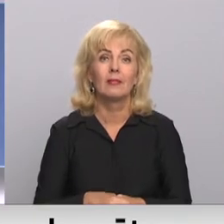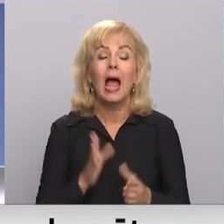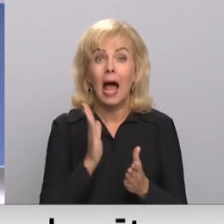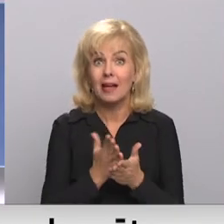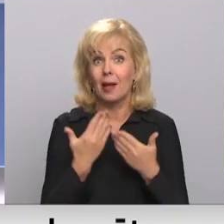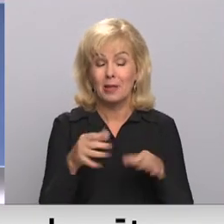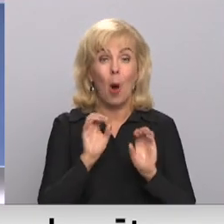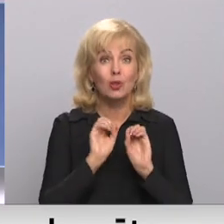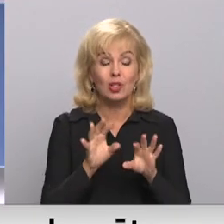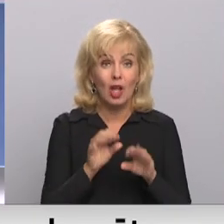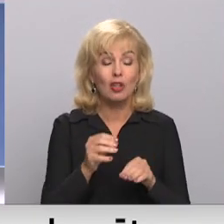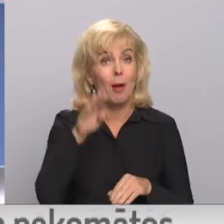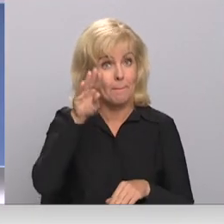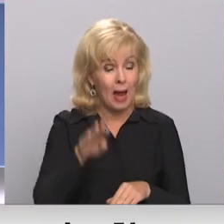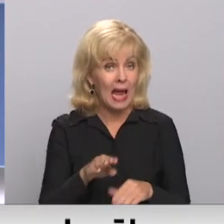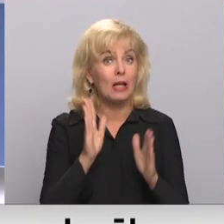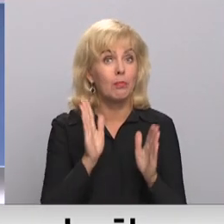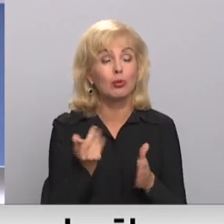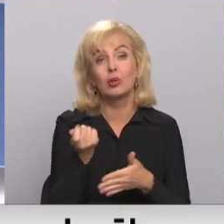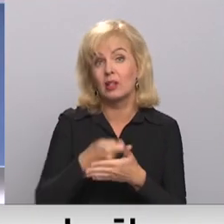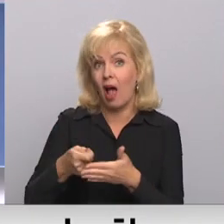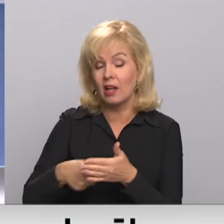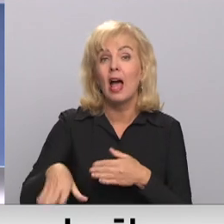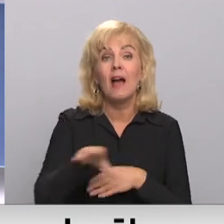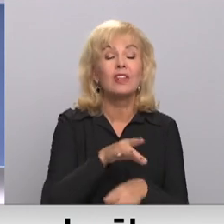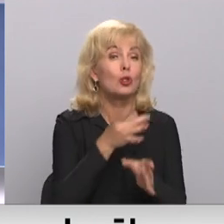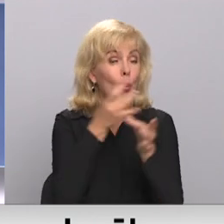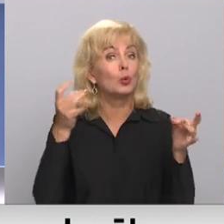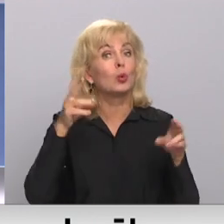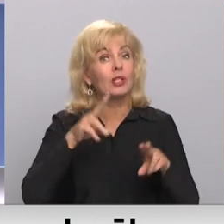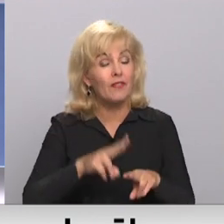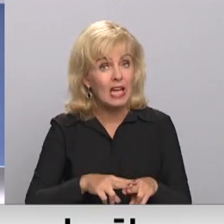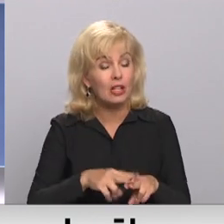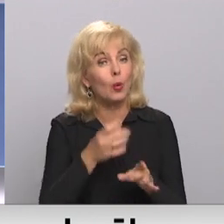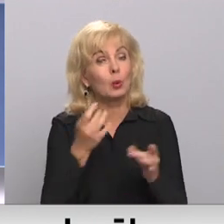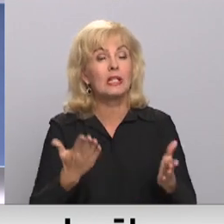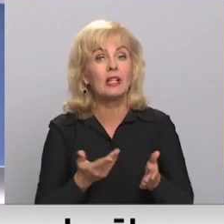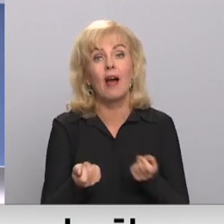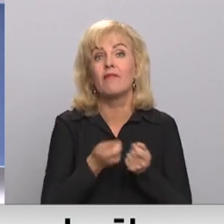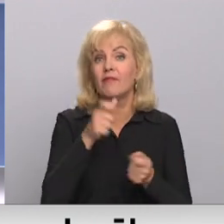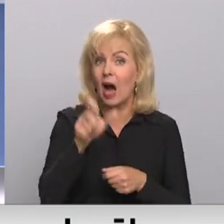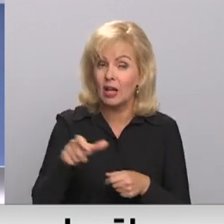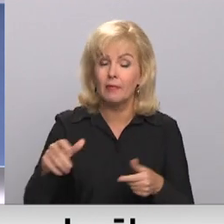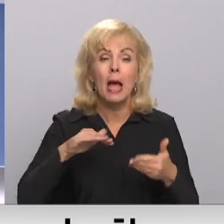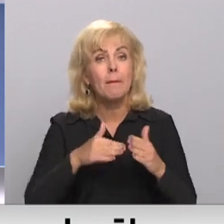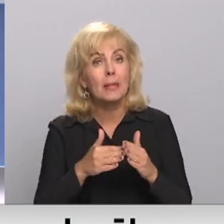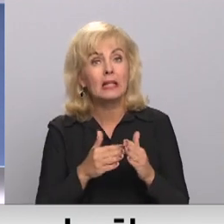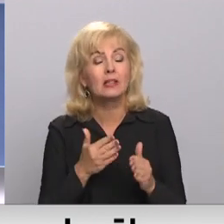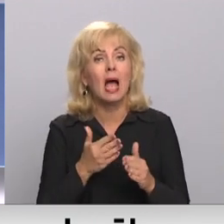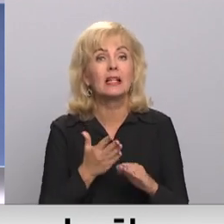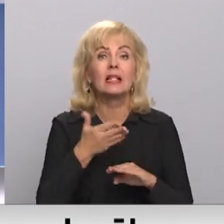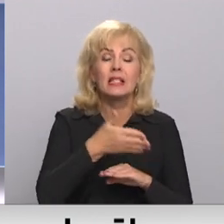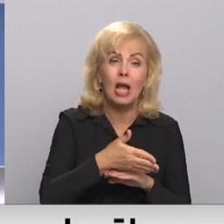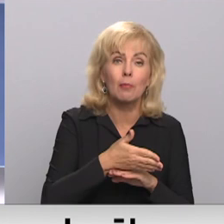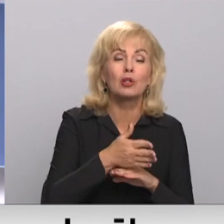Esam jau stāstījuši, ka gandrīz mēnesi būs slēgtas visas kultūra vietas. Kultūras dzīves vadītāji gan pilsētās, gan ciemos uzsver, ka